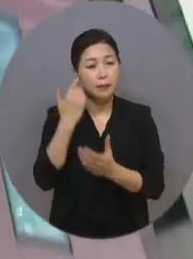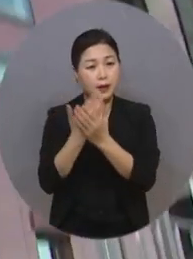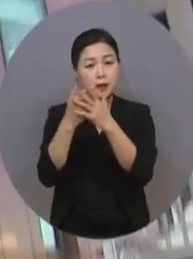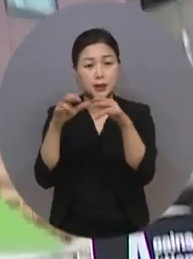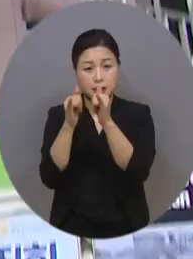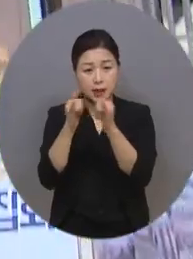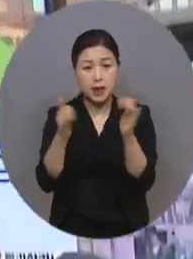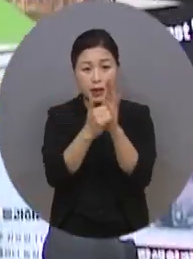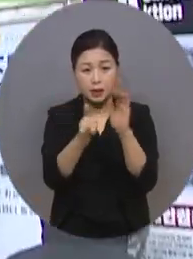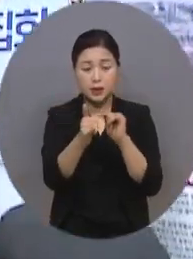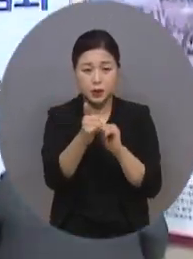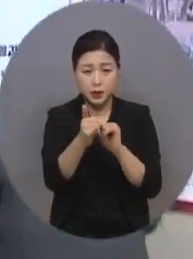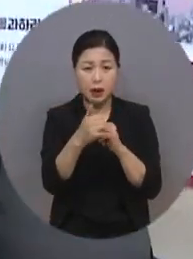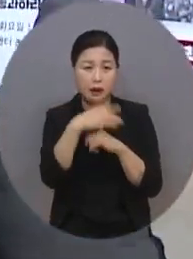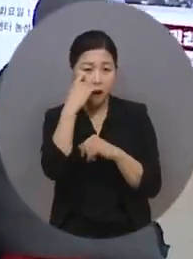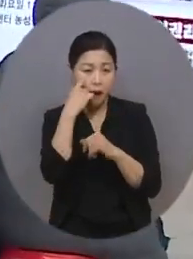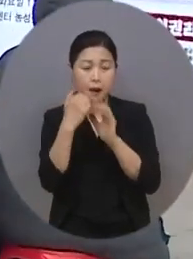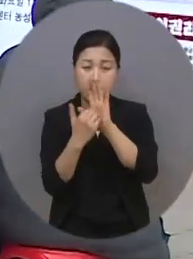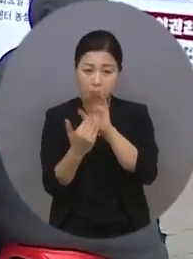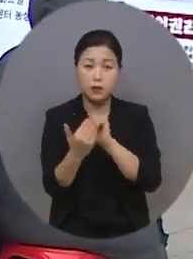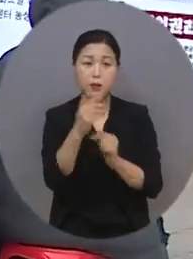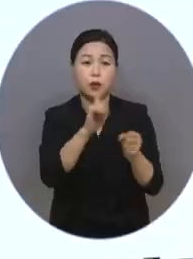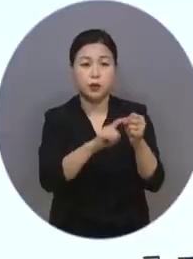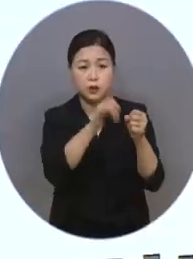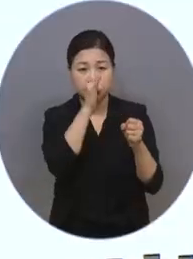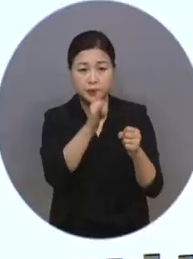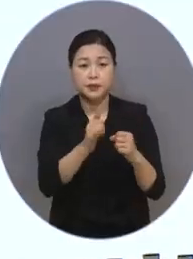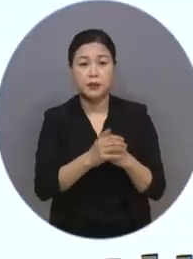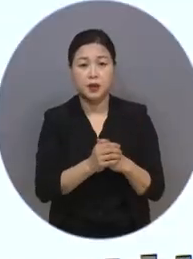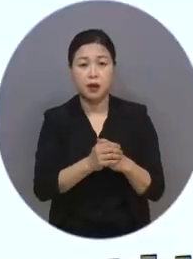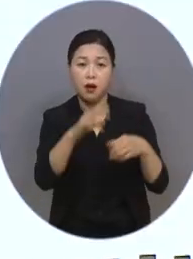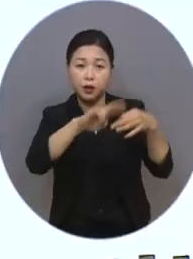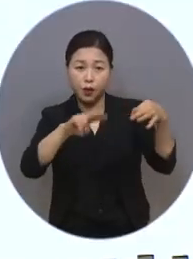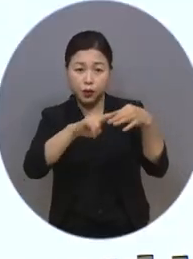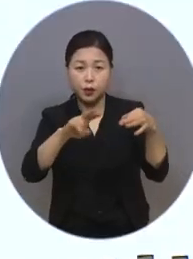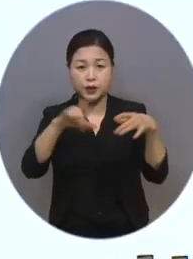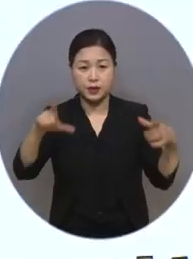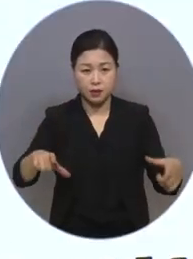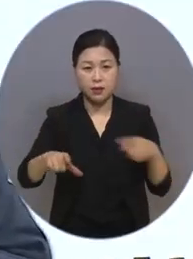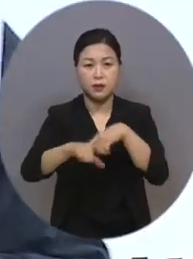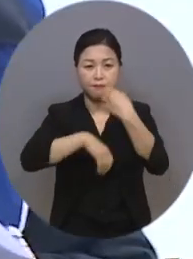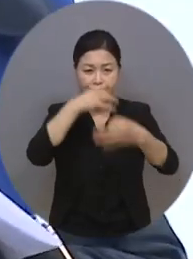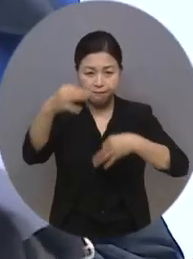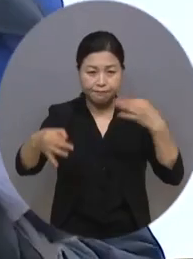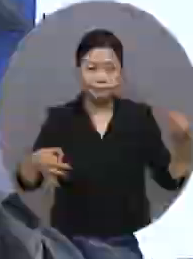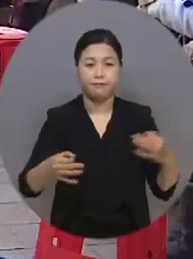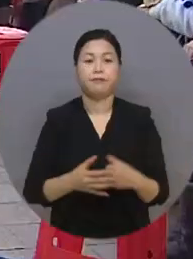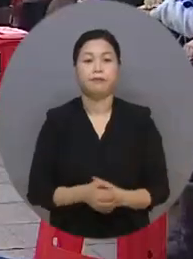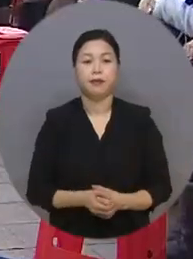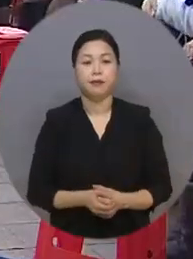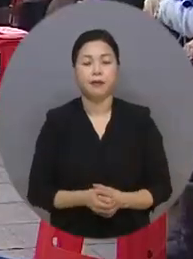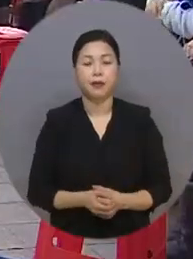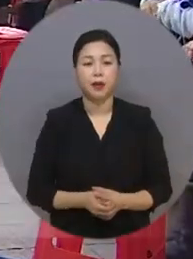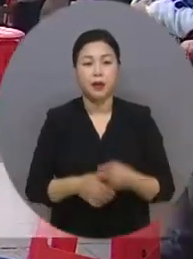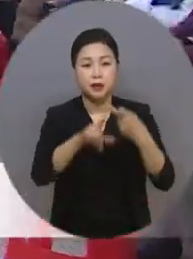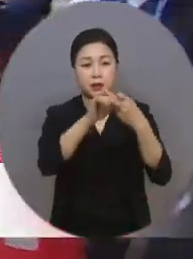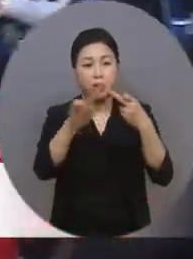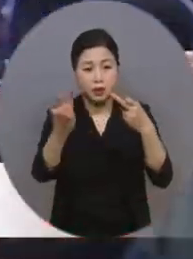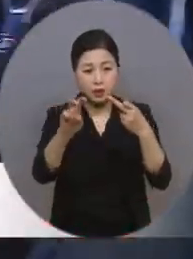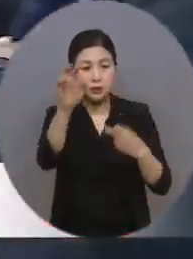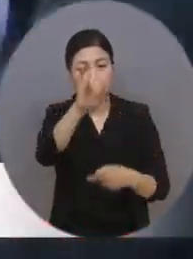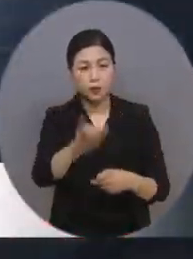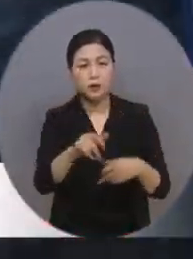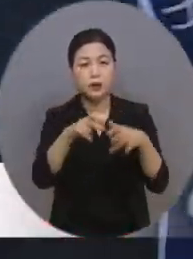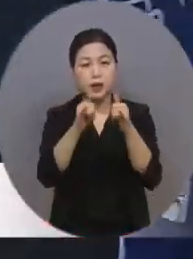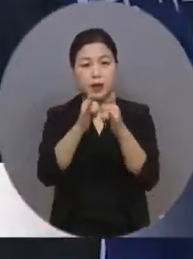발달장애인과 그 가족의 비극을 막고자 하는 목소리가 여의도 한복판에 울려 퍼졌습니다. 지난 20일 전국